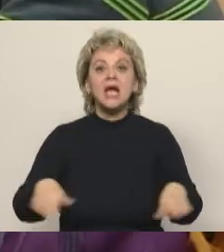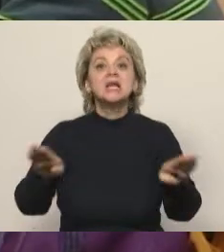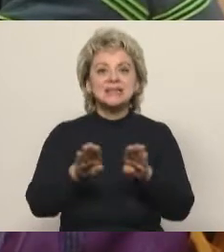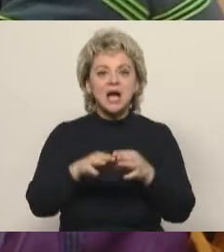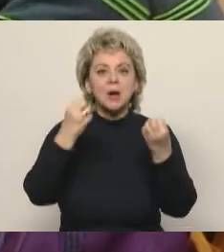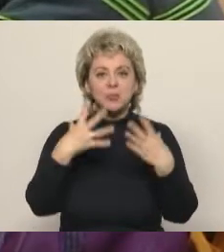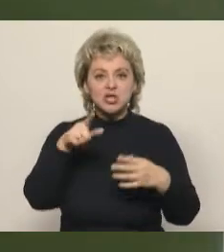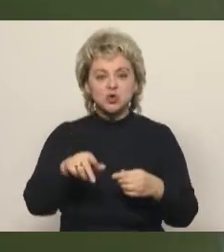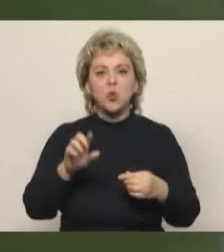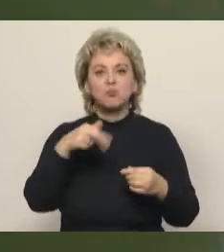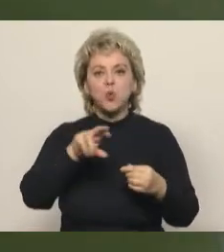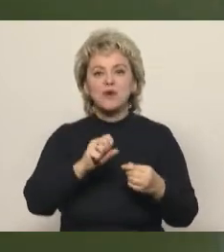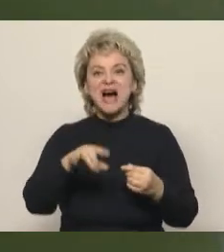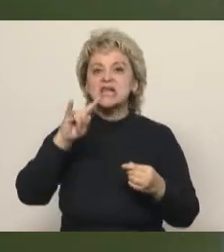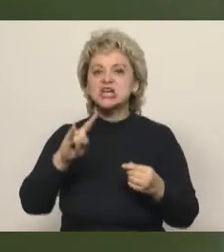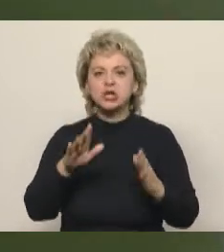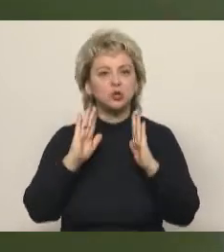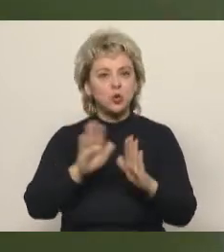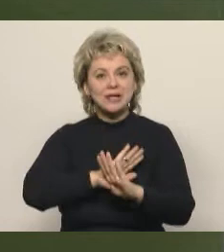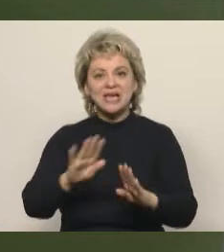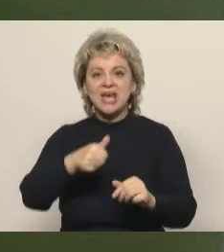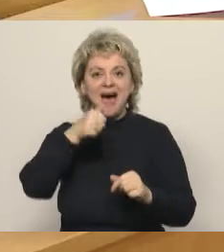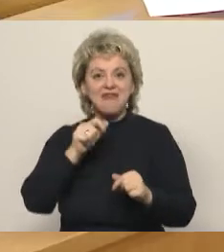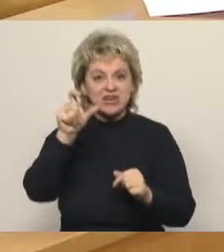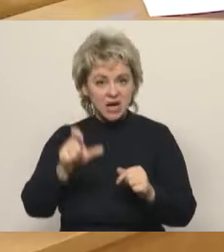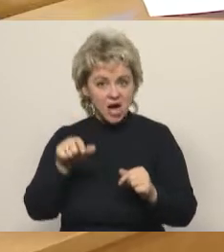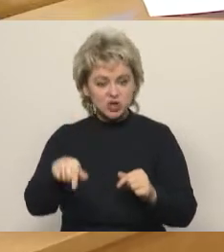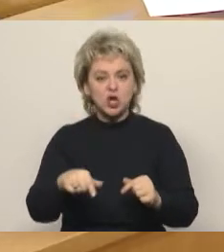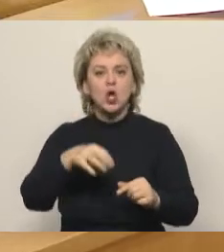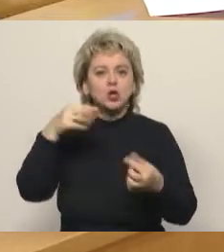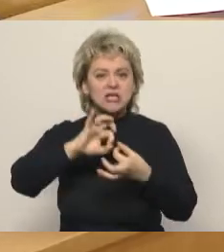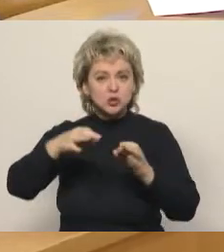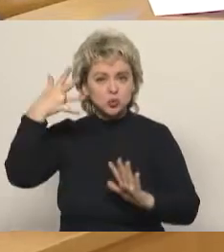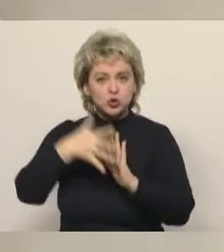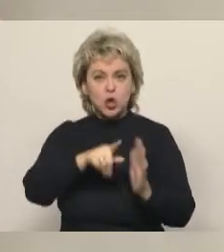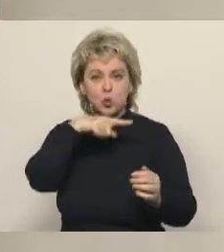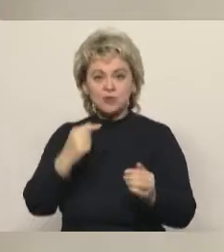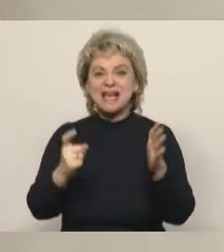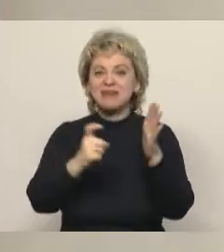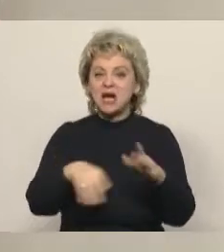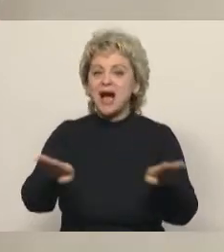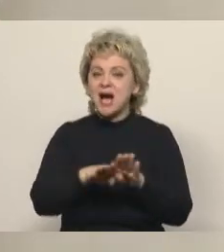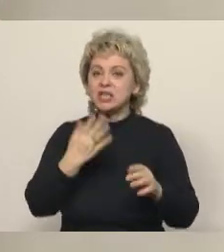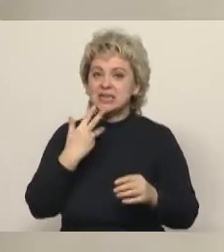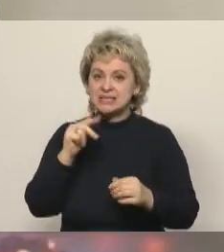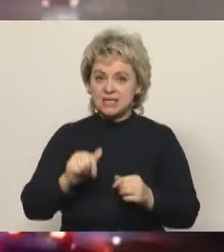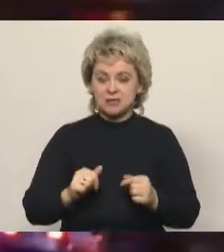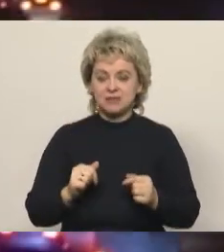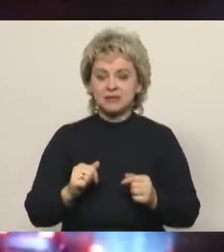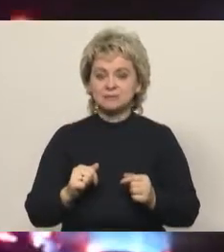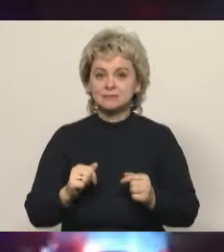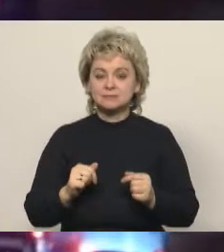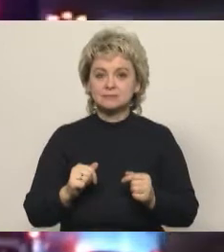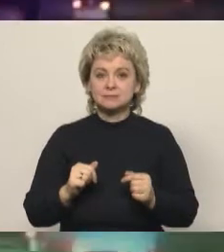Такая простая буква «ы», но только не для африканца. Тонкости изучения русского языка как иностранного.